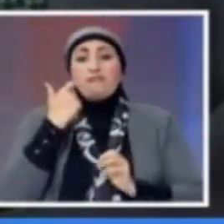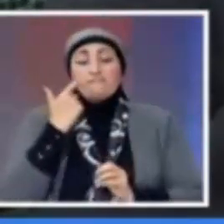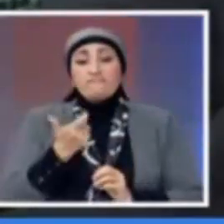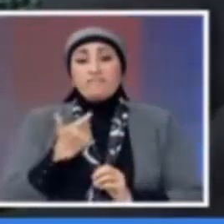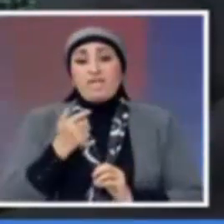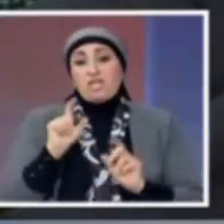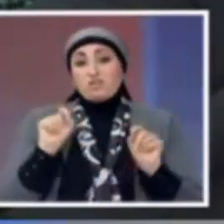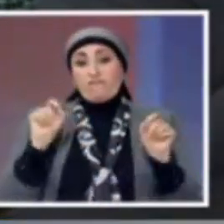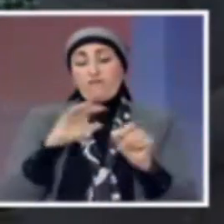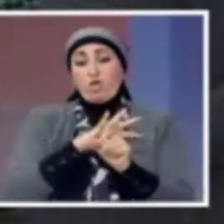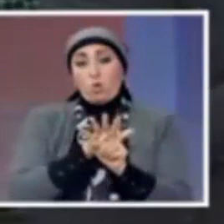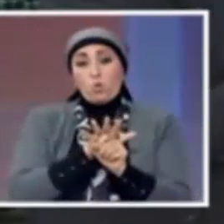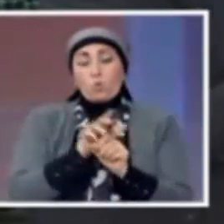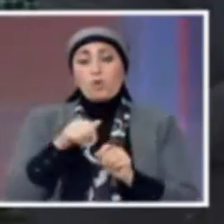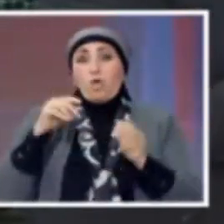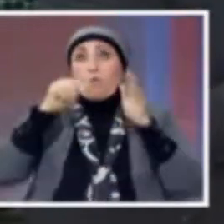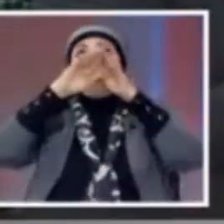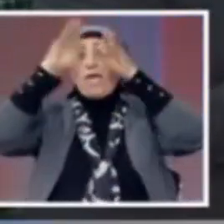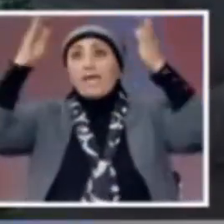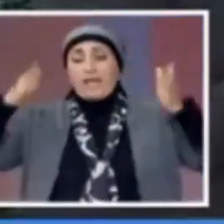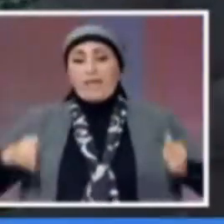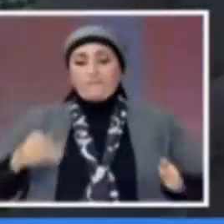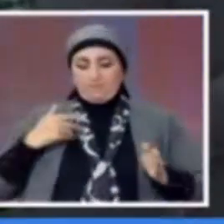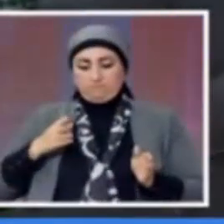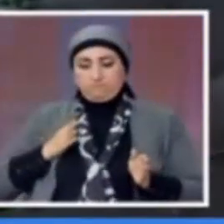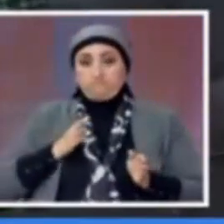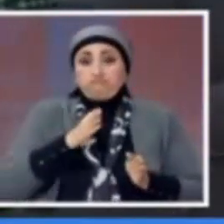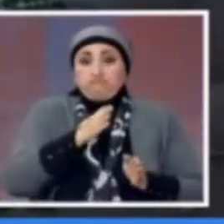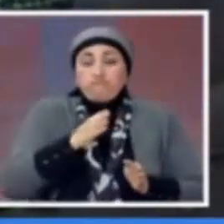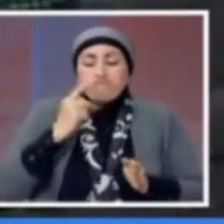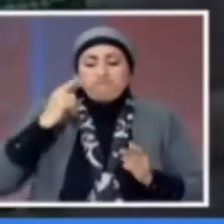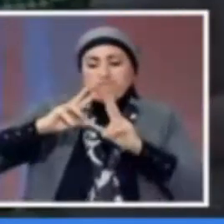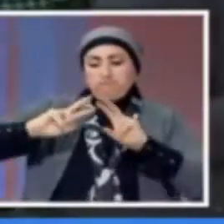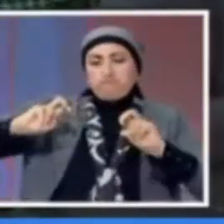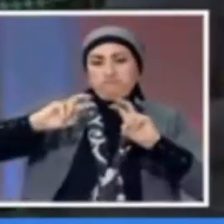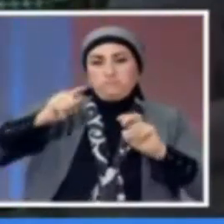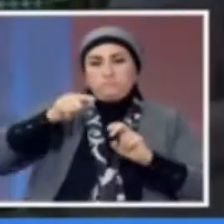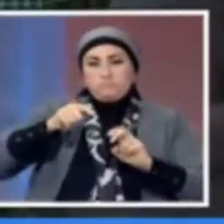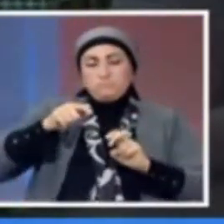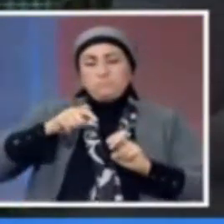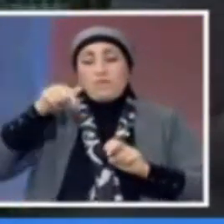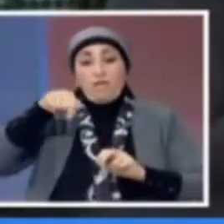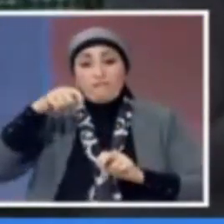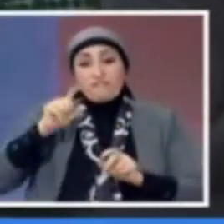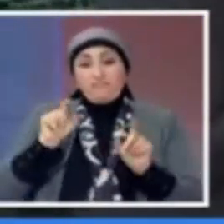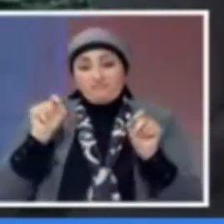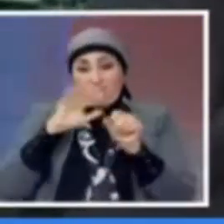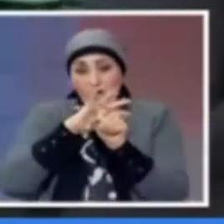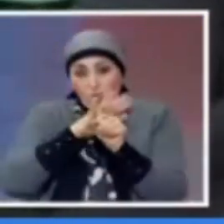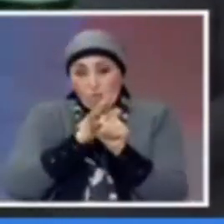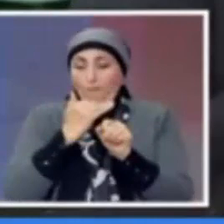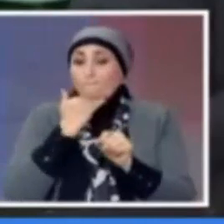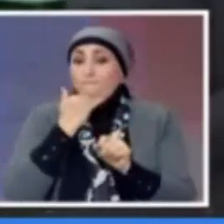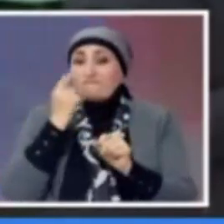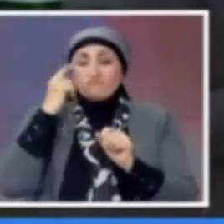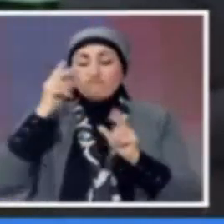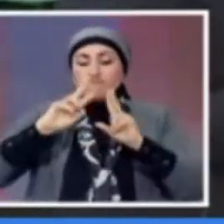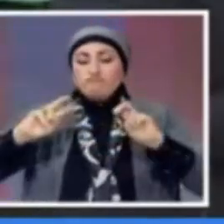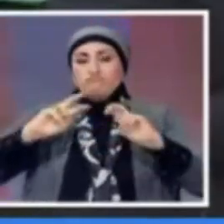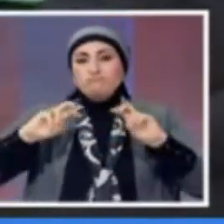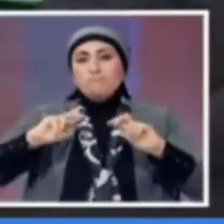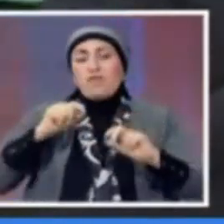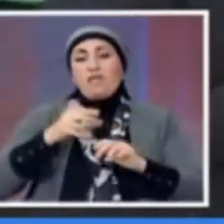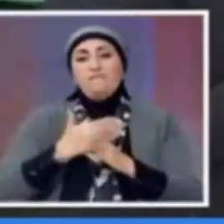بجديد وهو إنتاج كابينة معقمة من خلال المجموعة الوطنية لاستثمارات الأوقاف. جديد هذه الكابينة بإذن